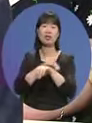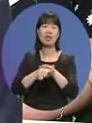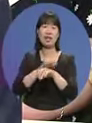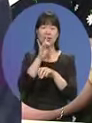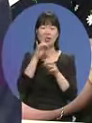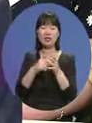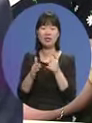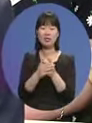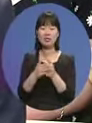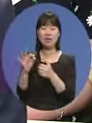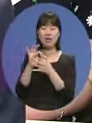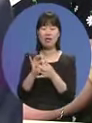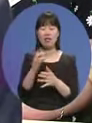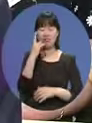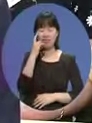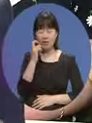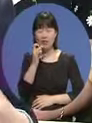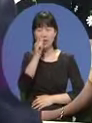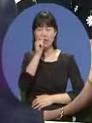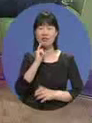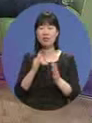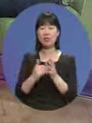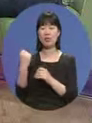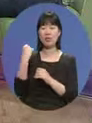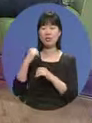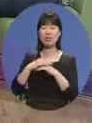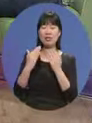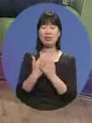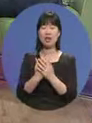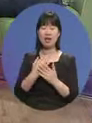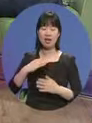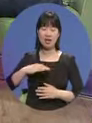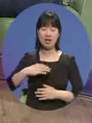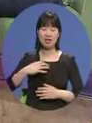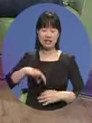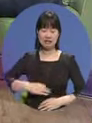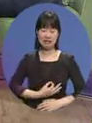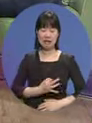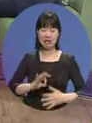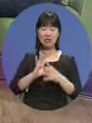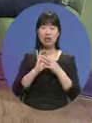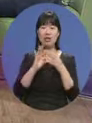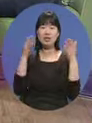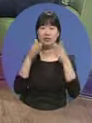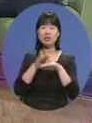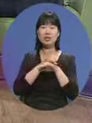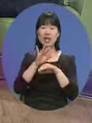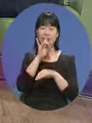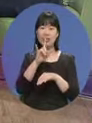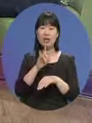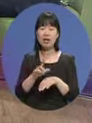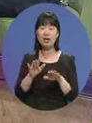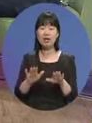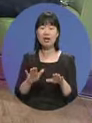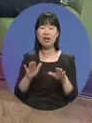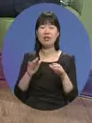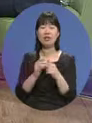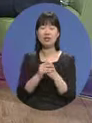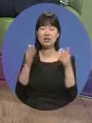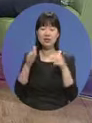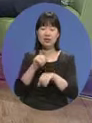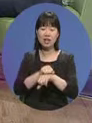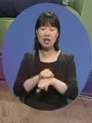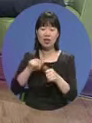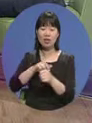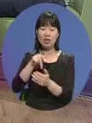산소든 안 되니까 계속 졸리고 에너지가 다 이제 장기로 가 있는 거죠. 네. 집중이 안 될 뿐만 아니라 실제로 집중이 잘 되는 그런